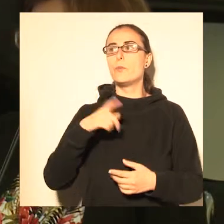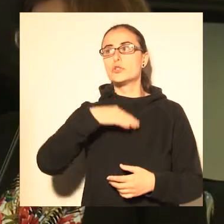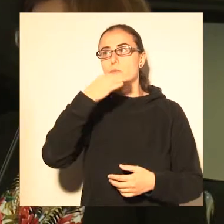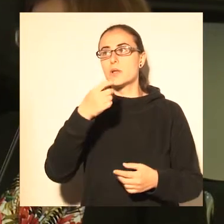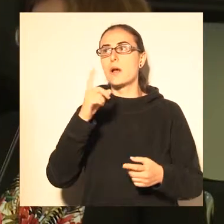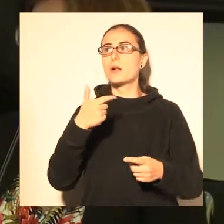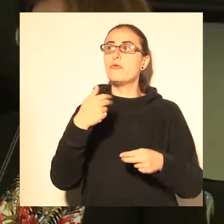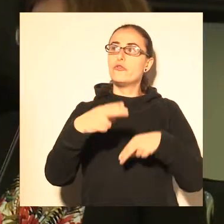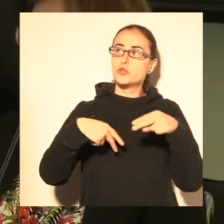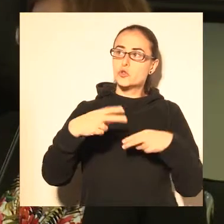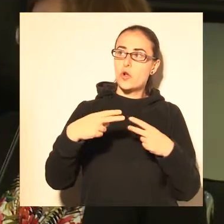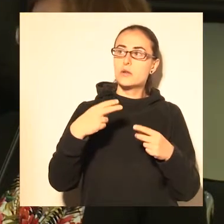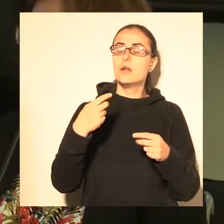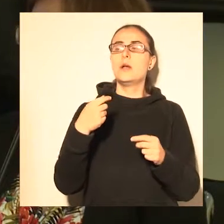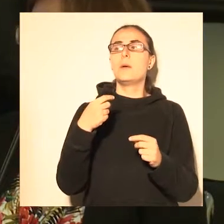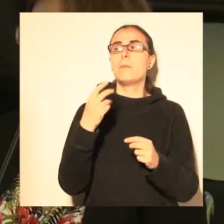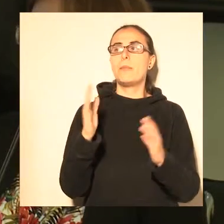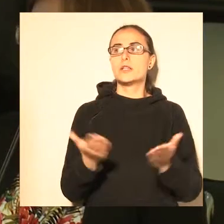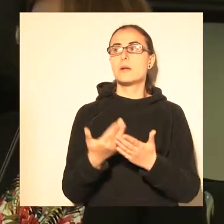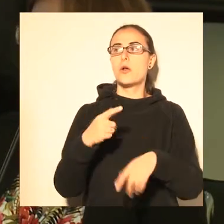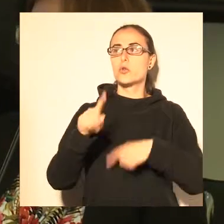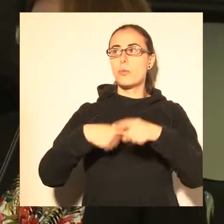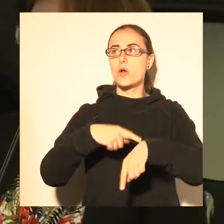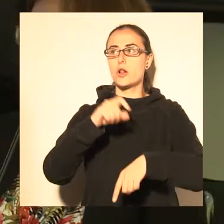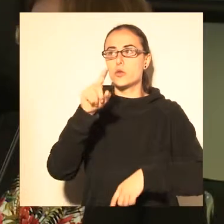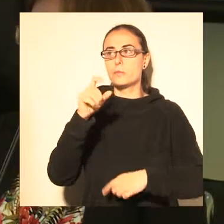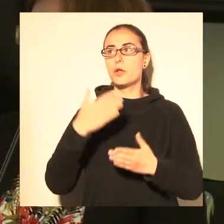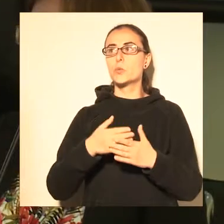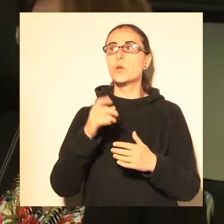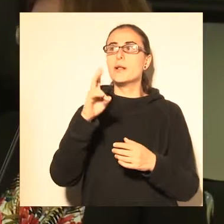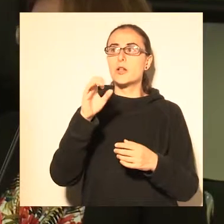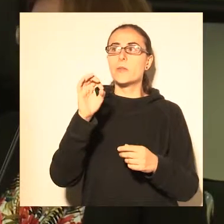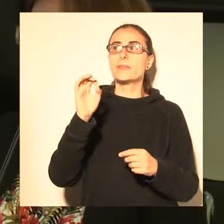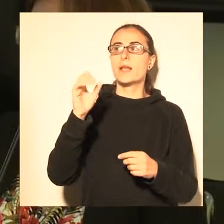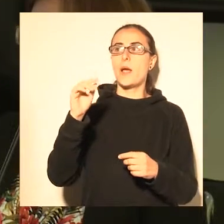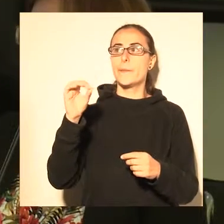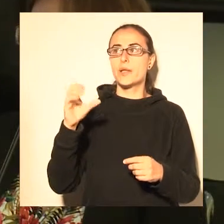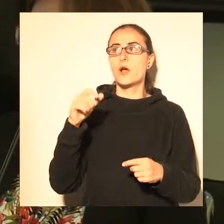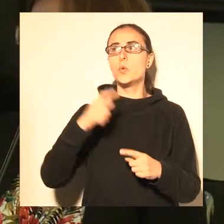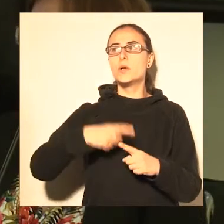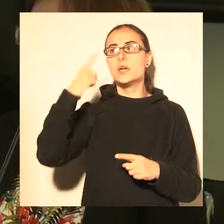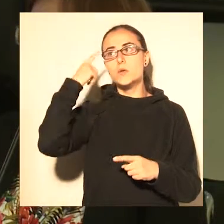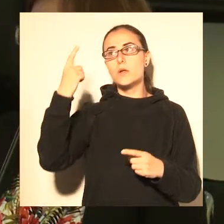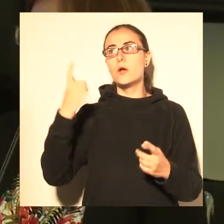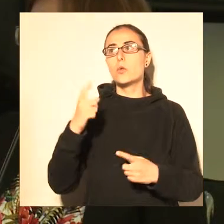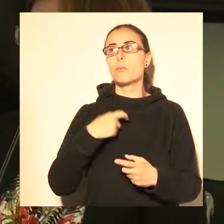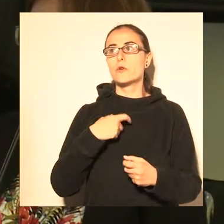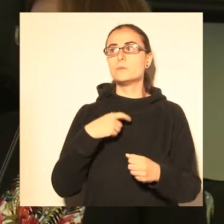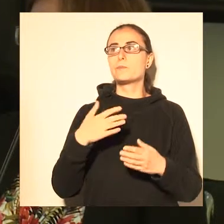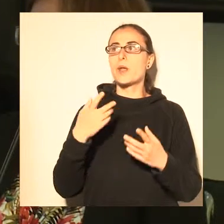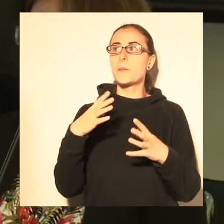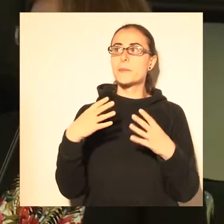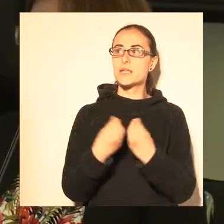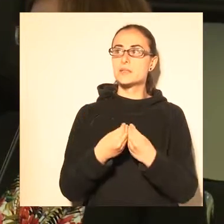reușit să pun în funcțiune bazinul ca de la ora 12 să intre din nou în bazin la hidroterapie În condițiile în care eu trăiesc